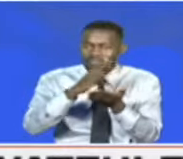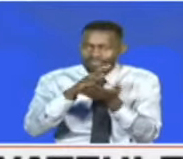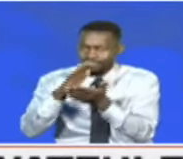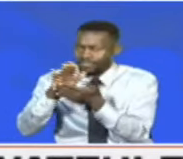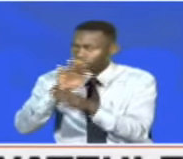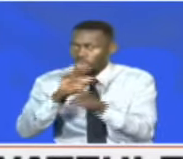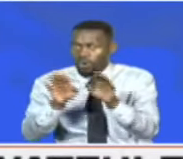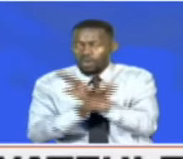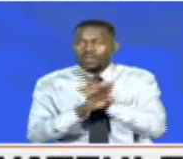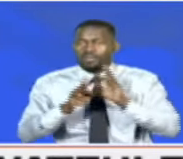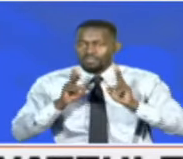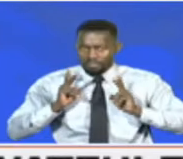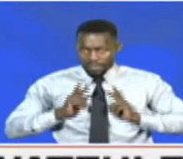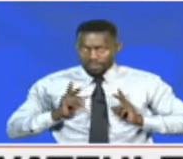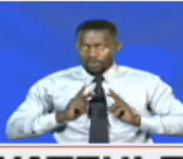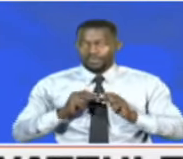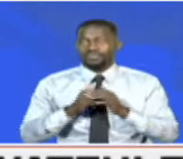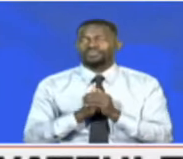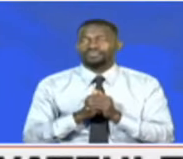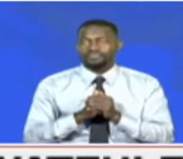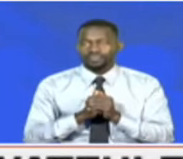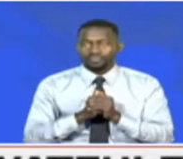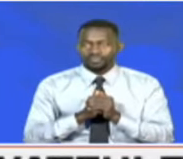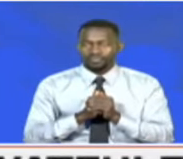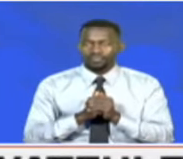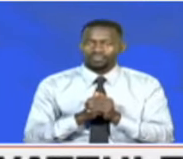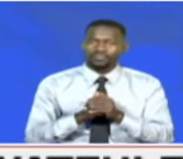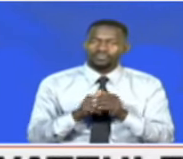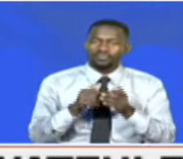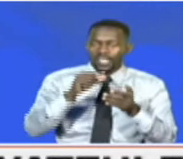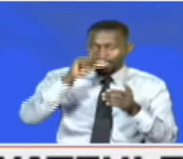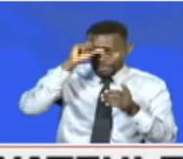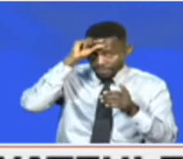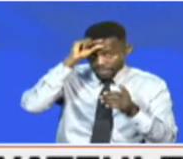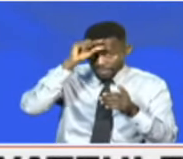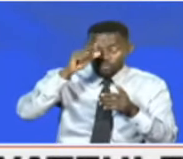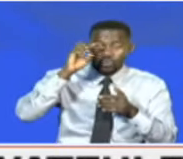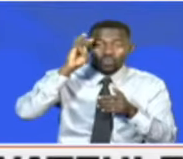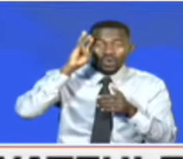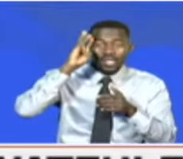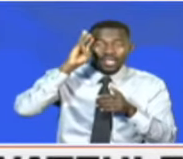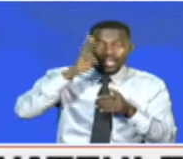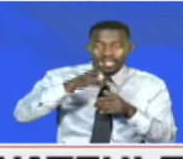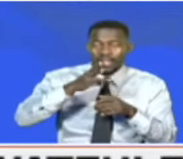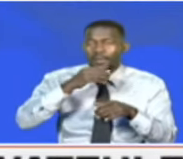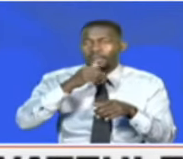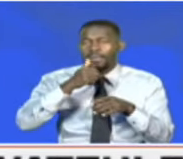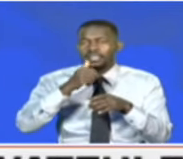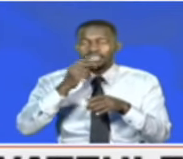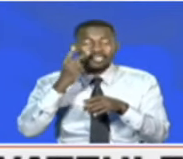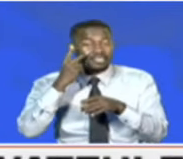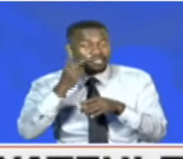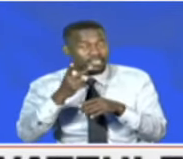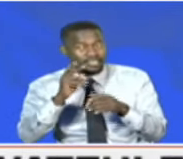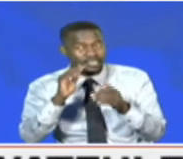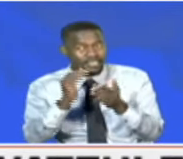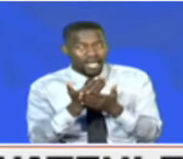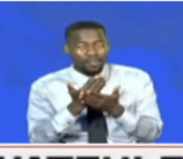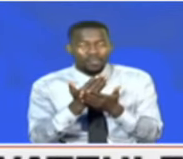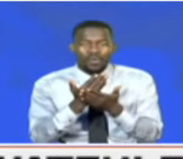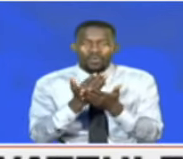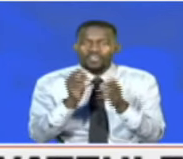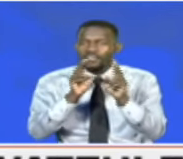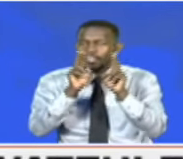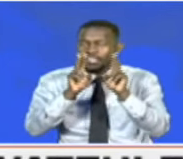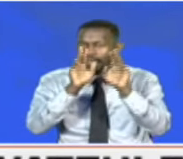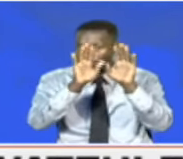2030 inavyopendekeza. The Kenya Kwanza government is going to realize one of the key pillars on